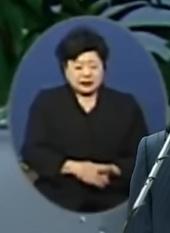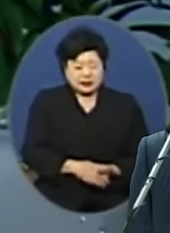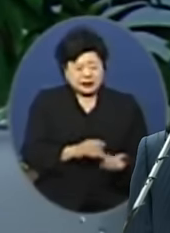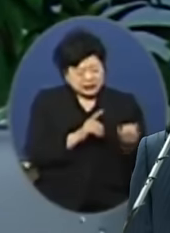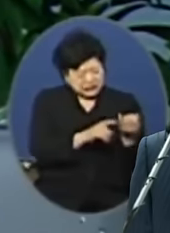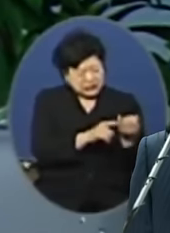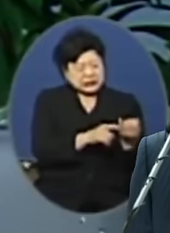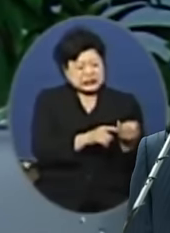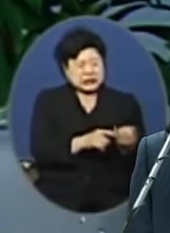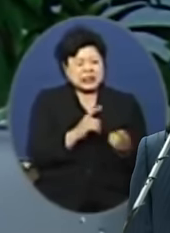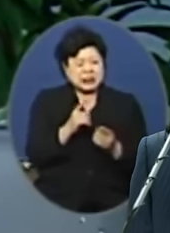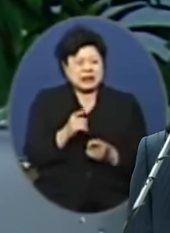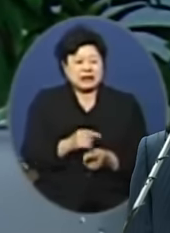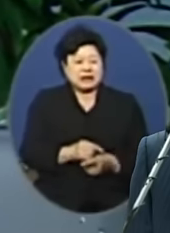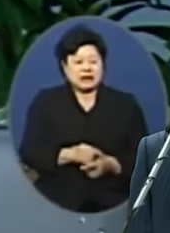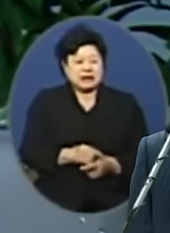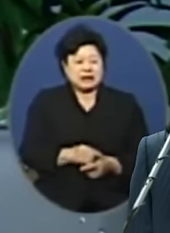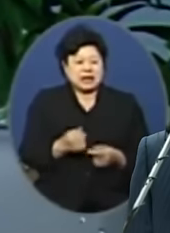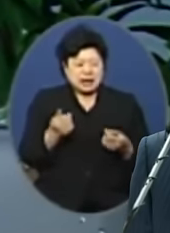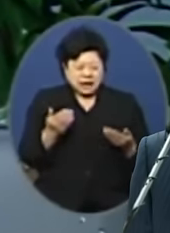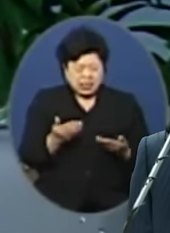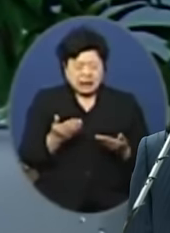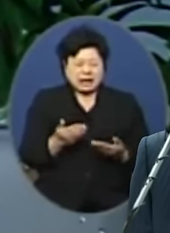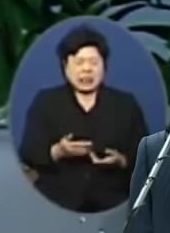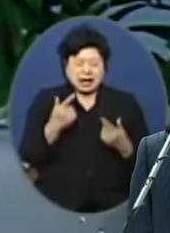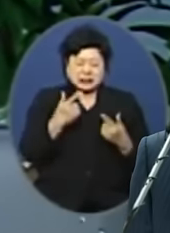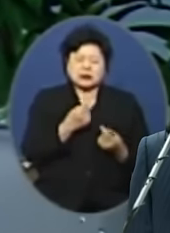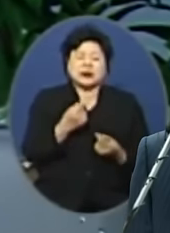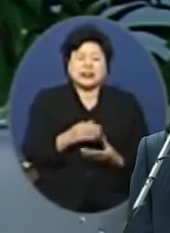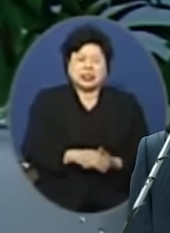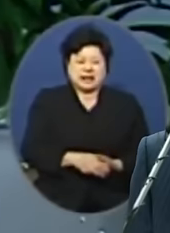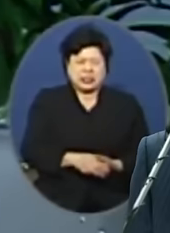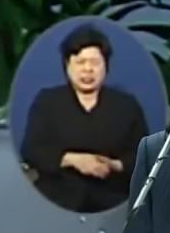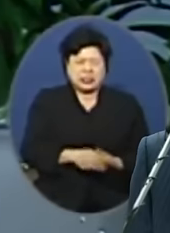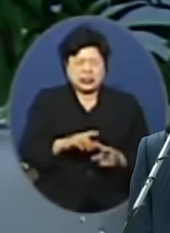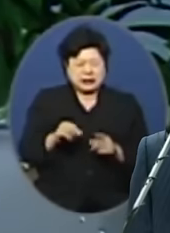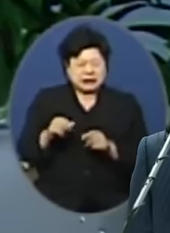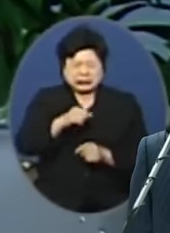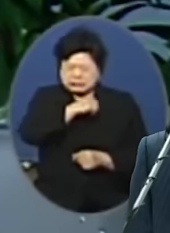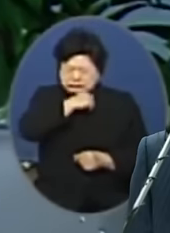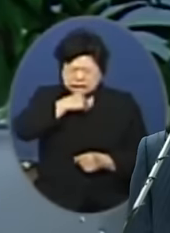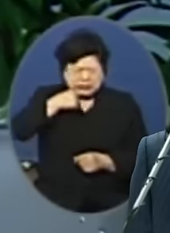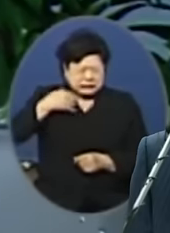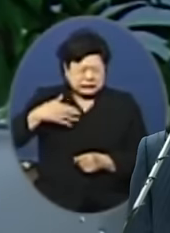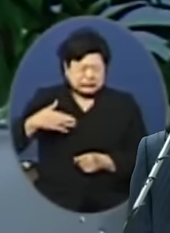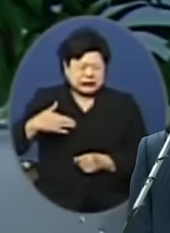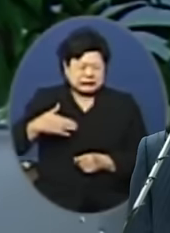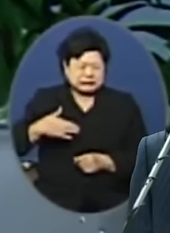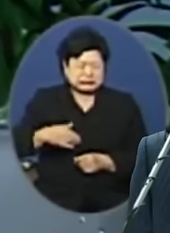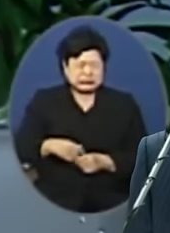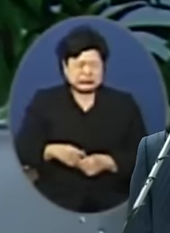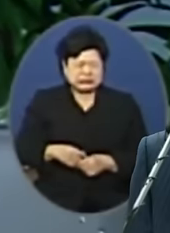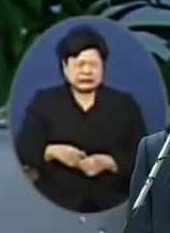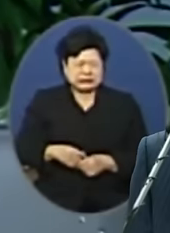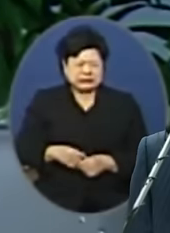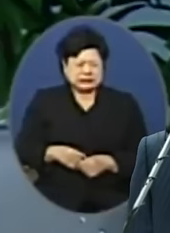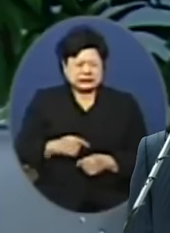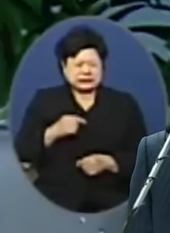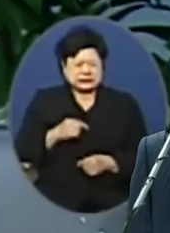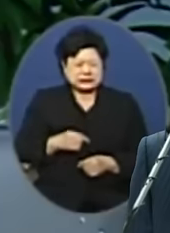당신이 하는 말이 늘 하는 게 늘 그렇지 언제 그런 말하냐, 반찬을 맺는데 장찌개가 맛이 없어요.